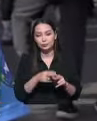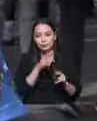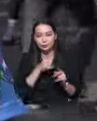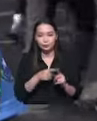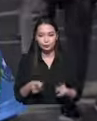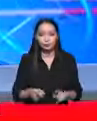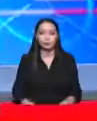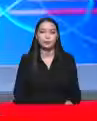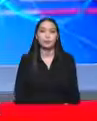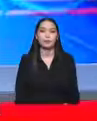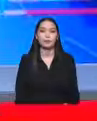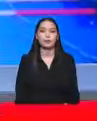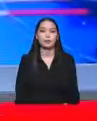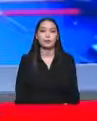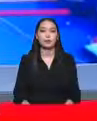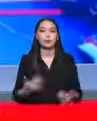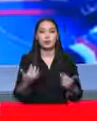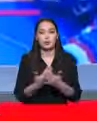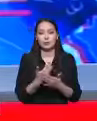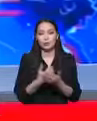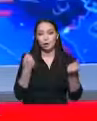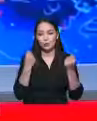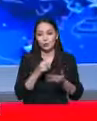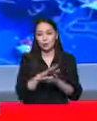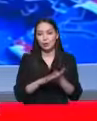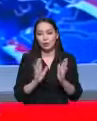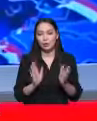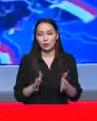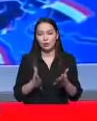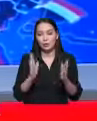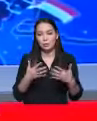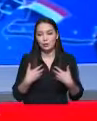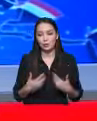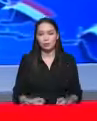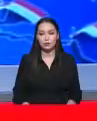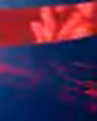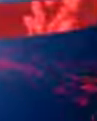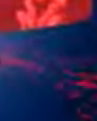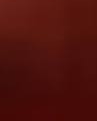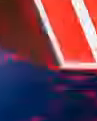Хабарымызды әрі қарай спорт жаңалықтар жалғастырады. Аман сау болыңыздар.